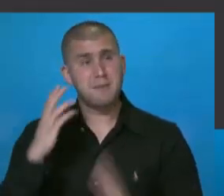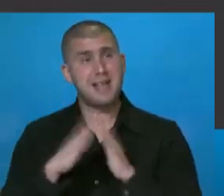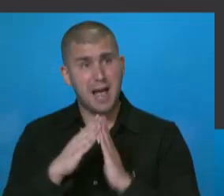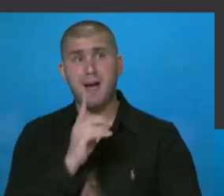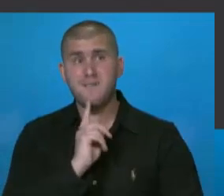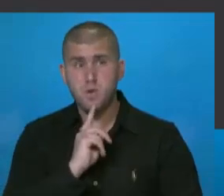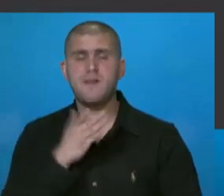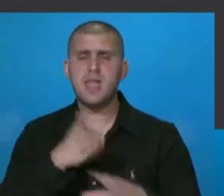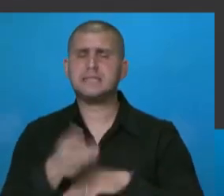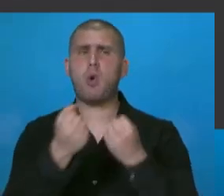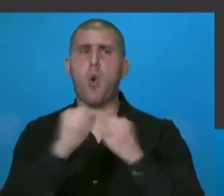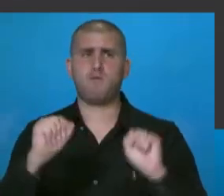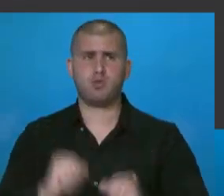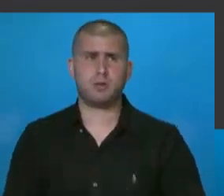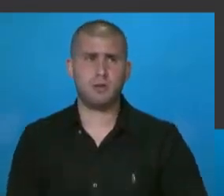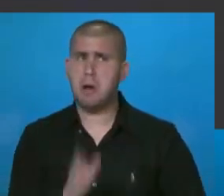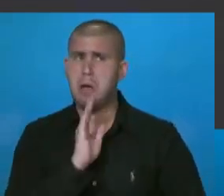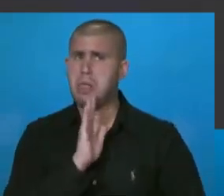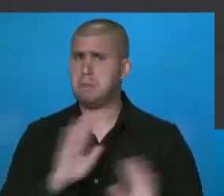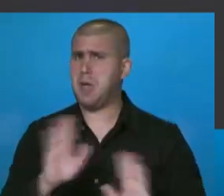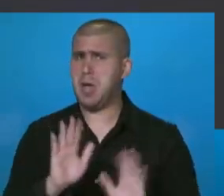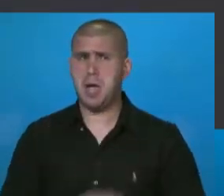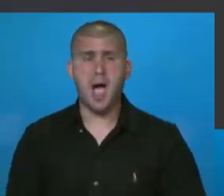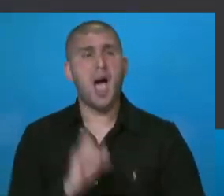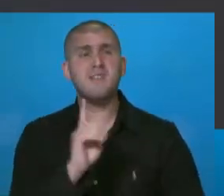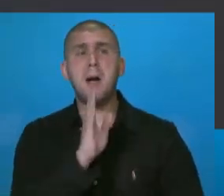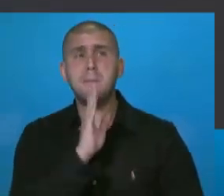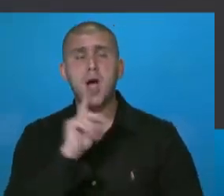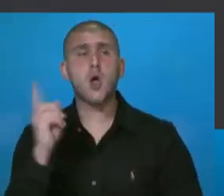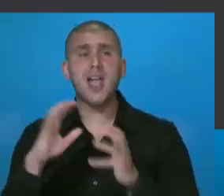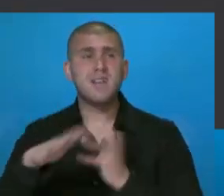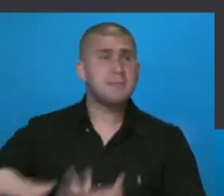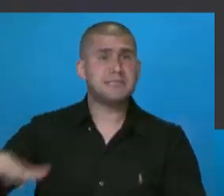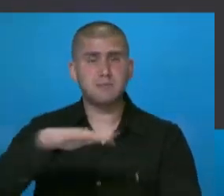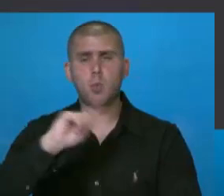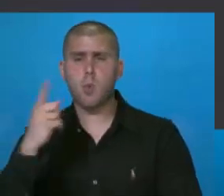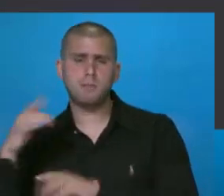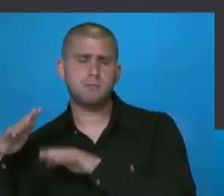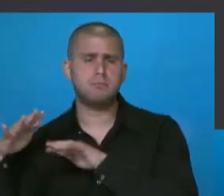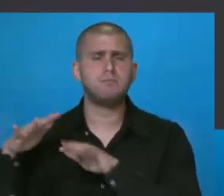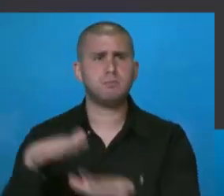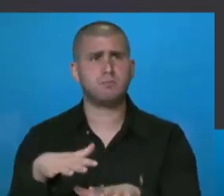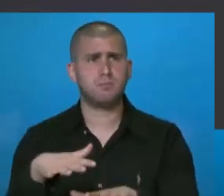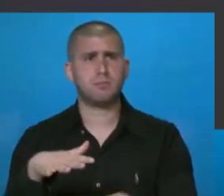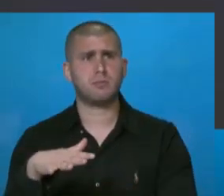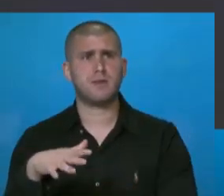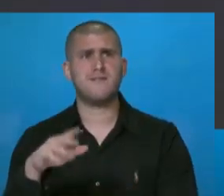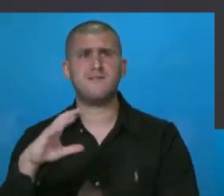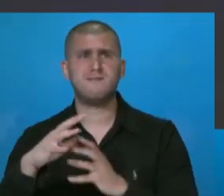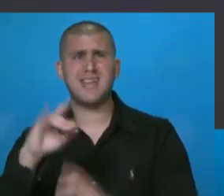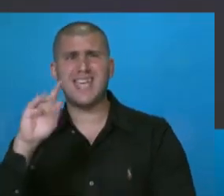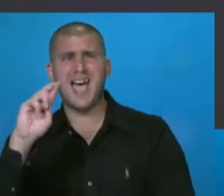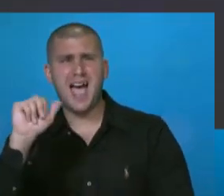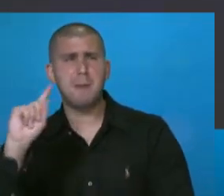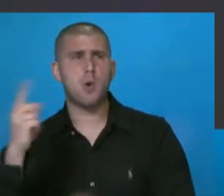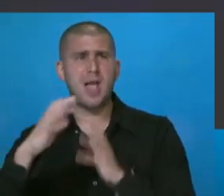בעפולה ונכנסים חופשי. אין בעיה מבחינה הזאת. הבעיה שכל הכפרים מסביב, שכולם באים ודי חרה מכל